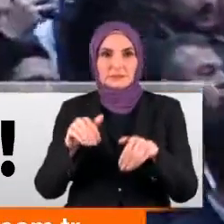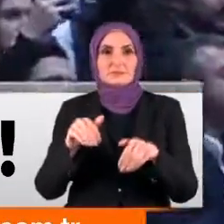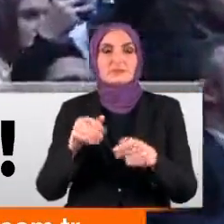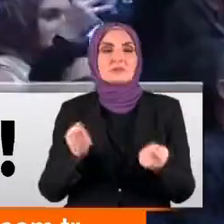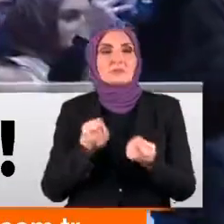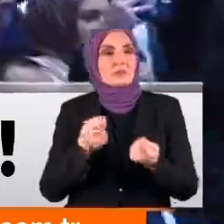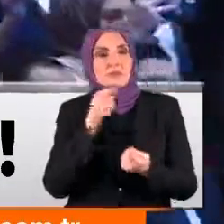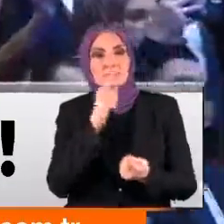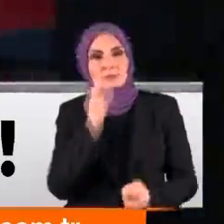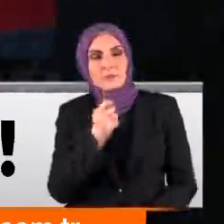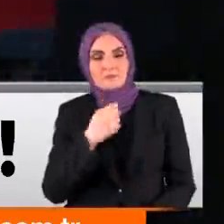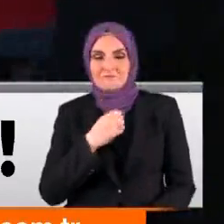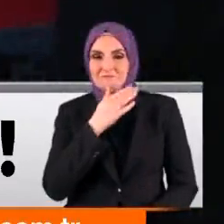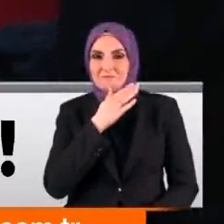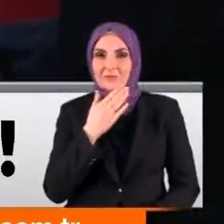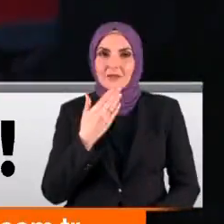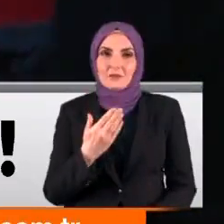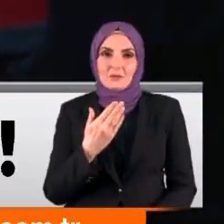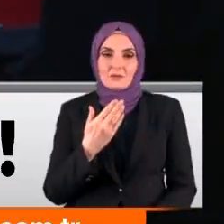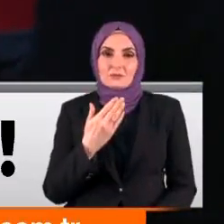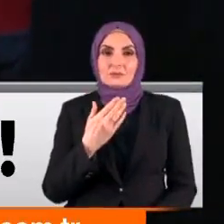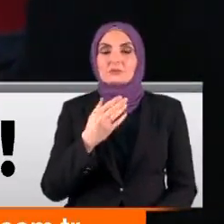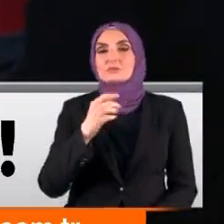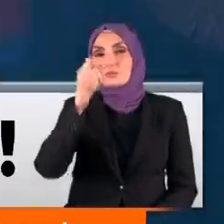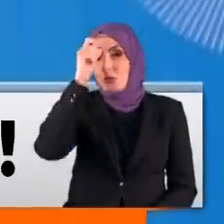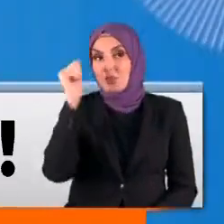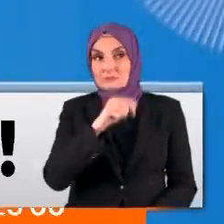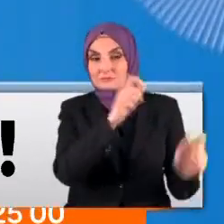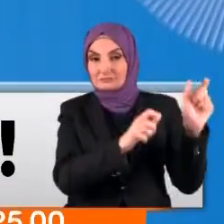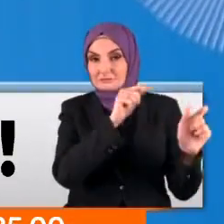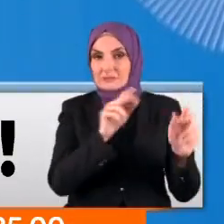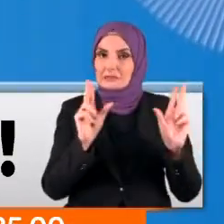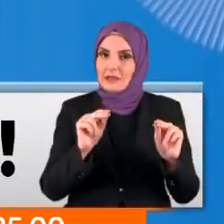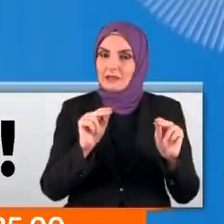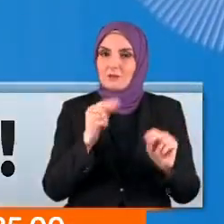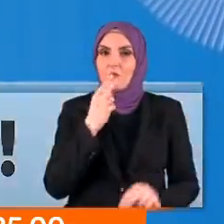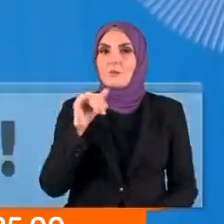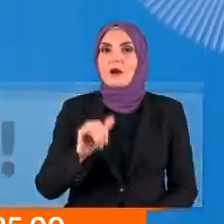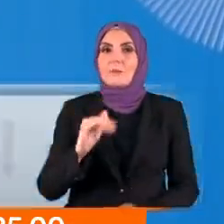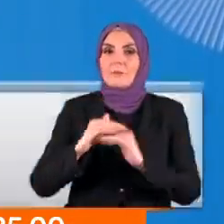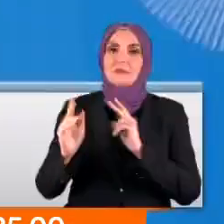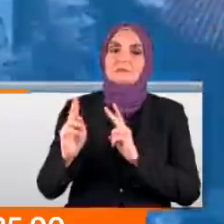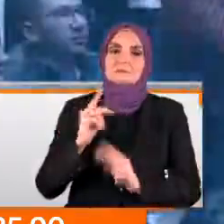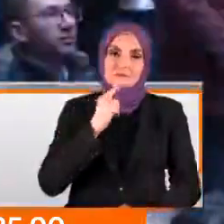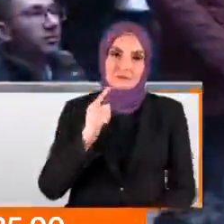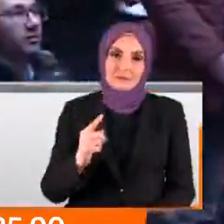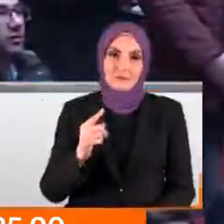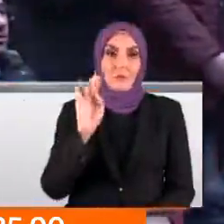Türkiye düşmanlarına yeter söz milletindir sloganıyla seslendi. 14 Mayıs'ta sandığa